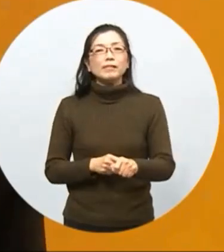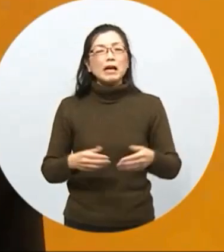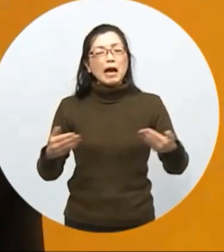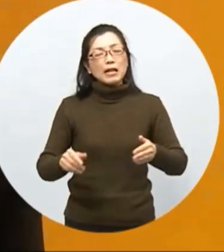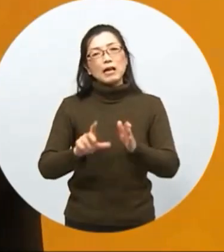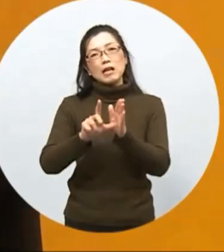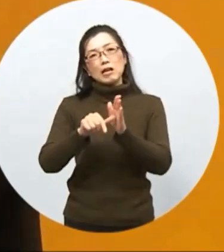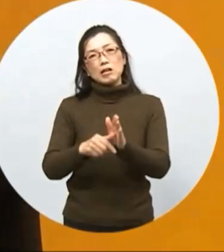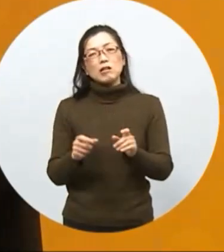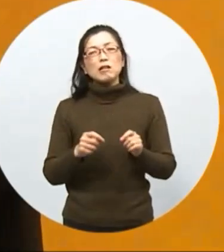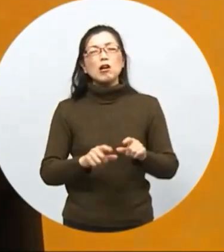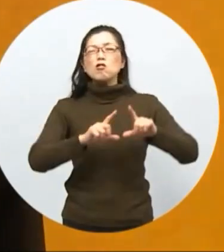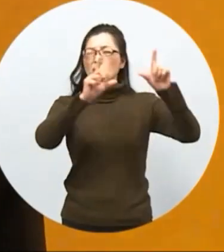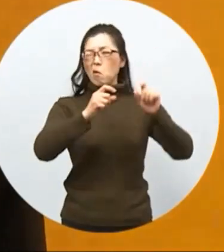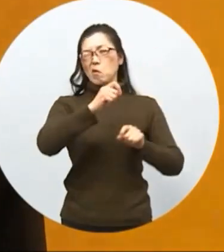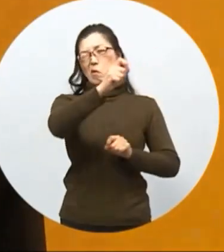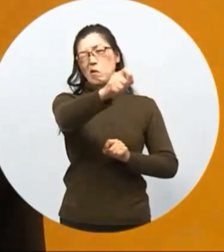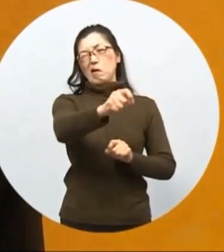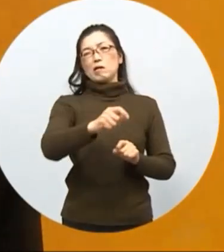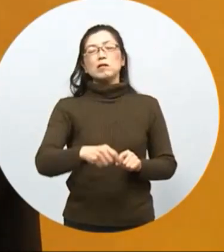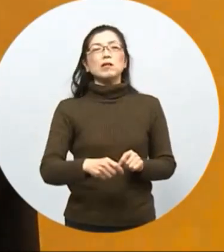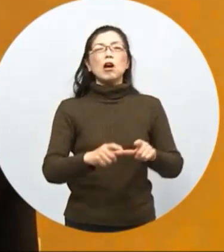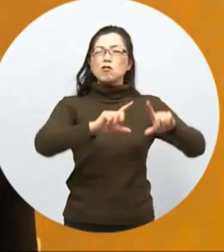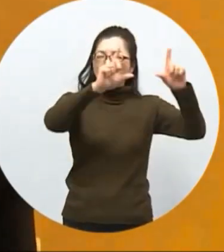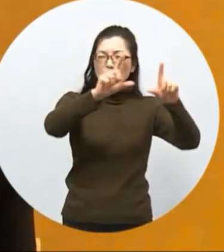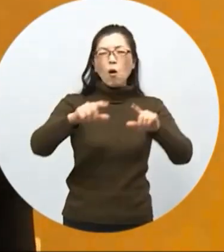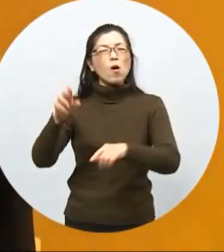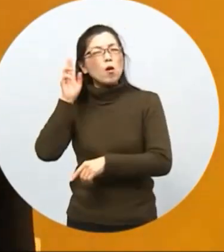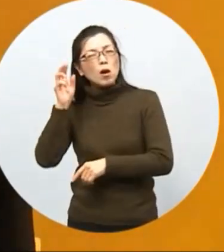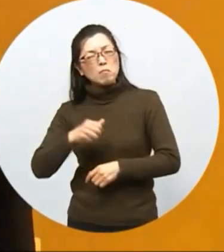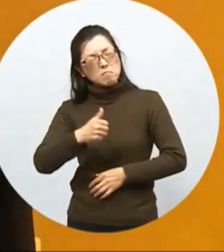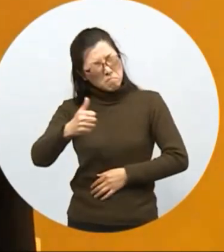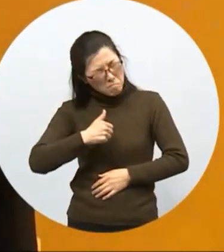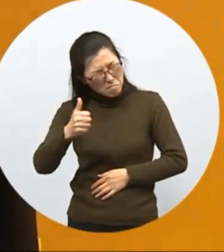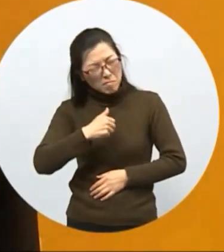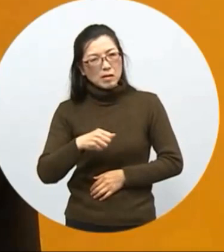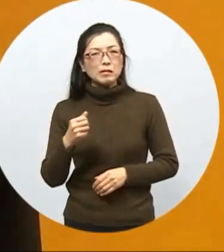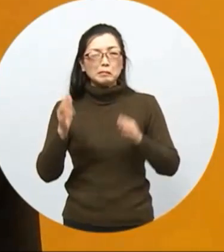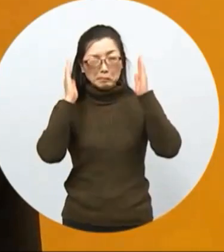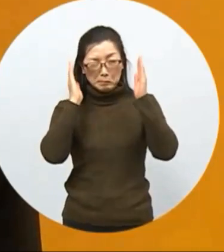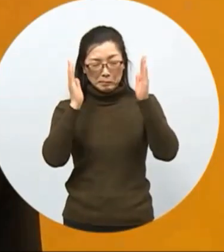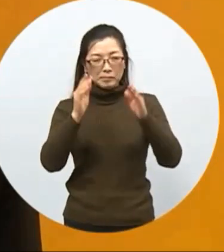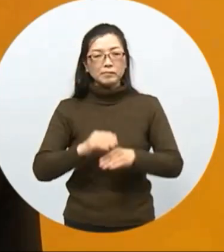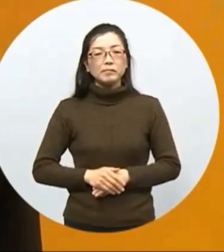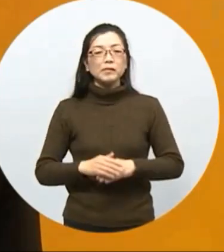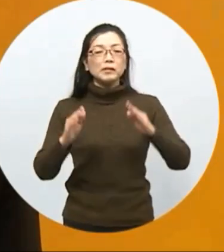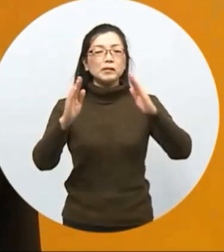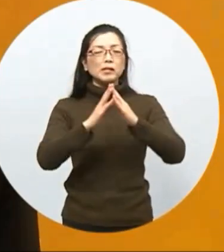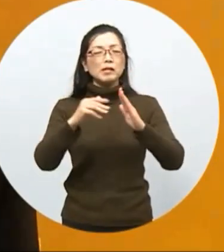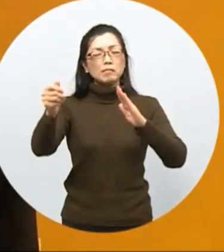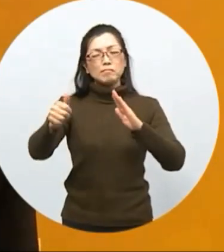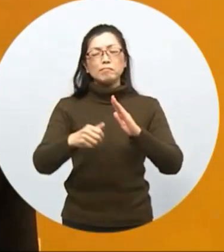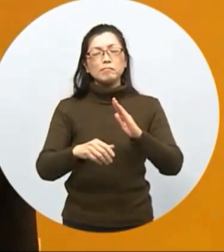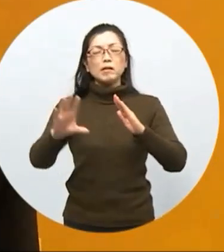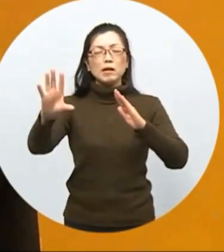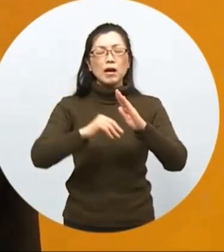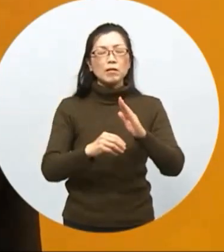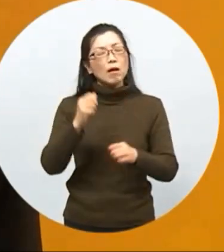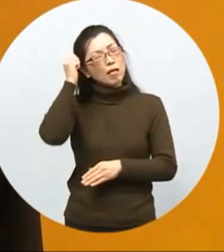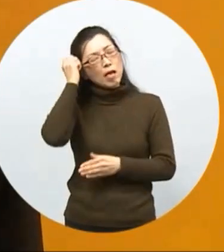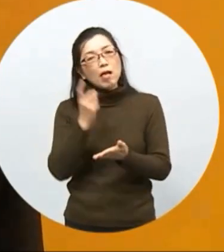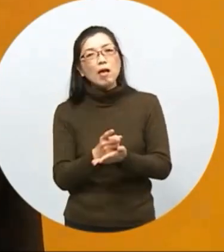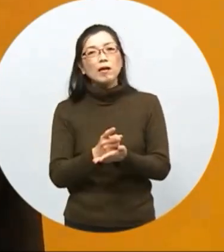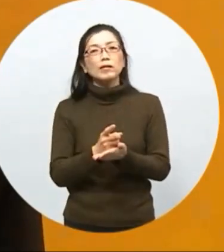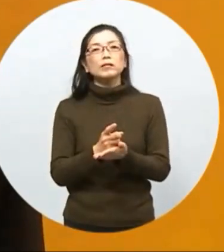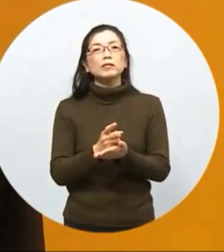働いている時は東京か横浜人じゃないかということでですね、家には寝に帰ってきているだけなんですけど、リタイアした